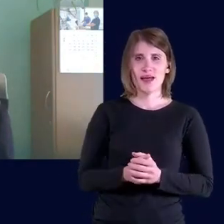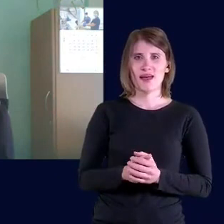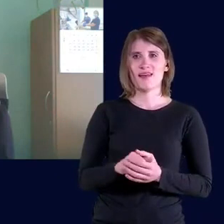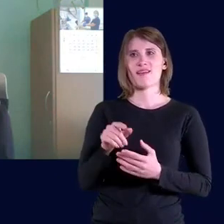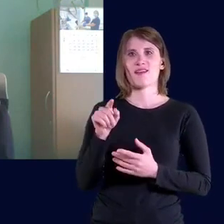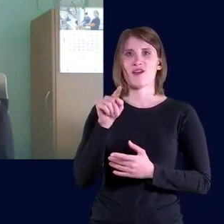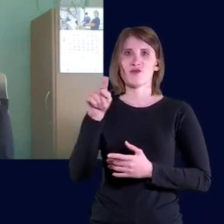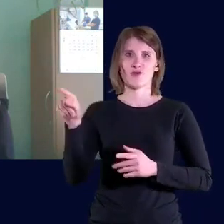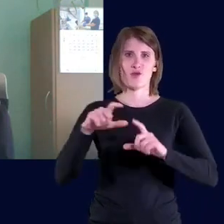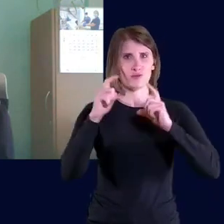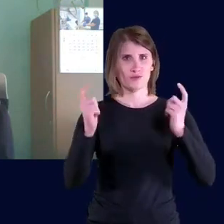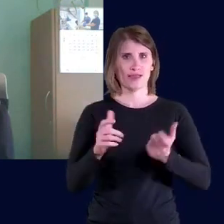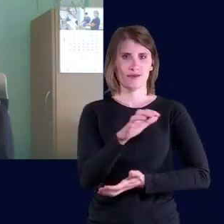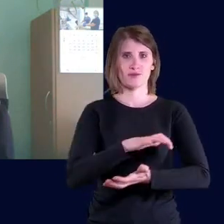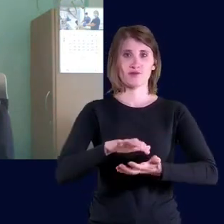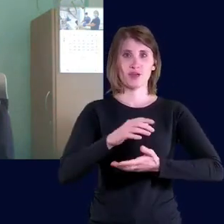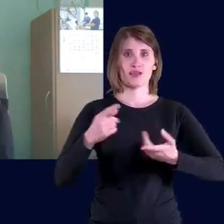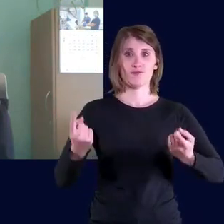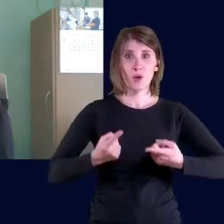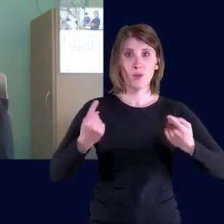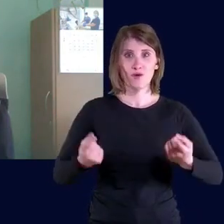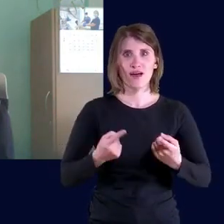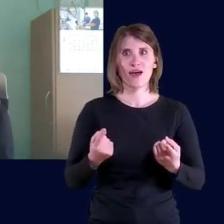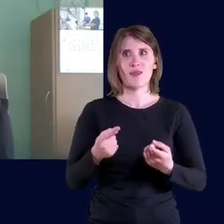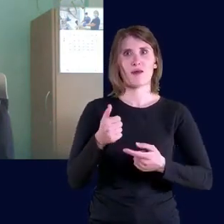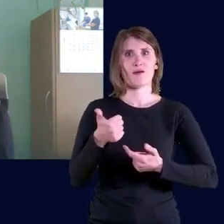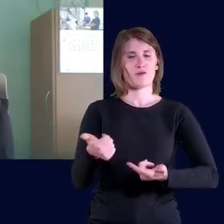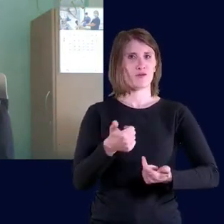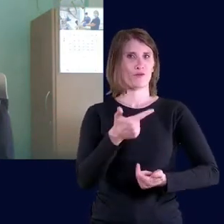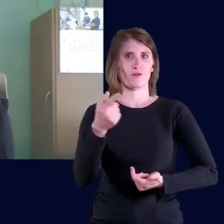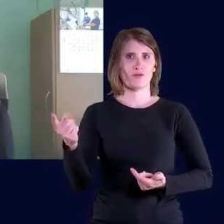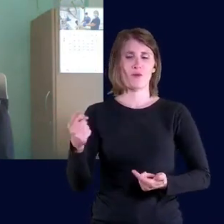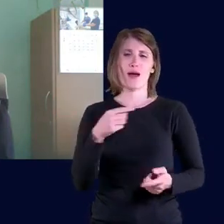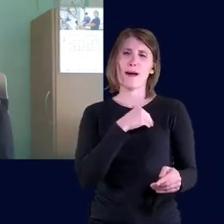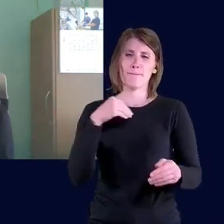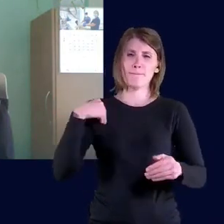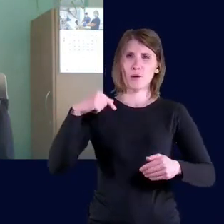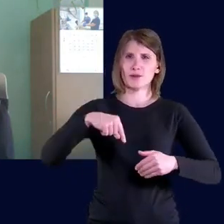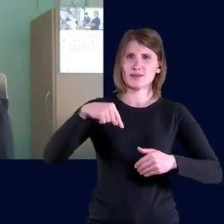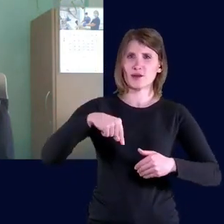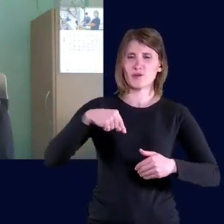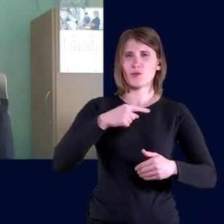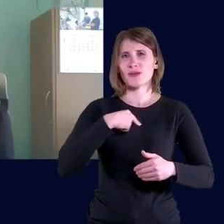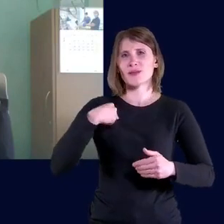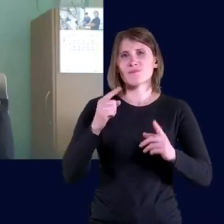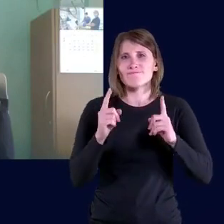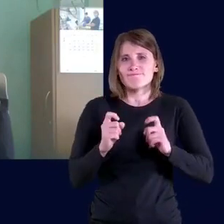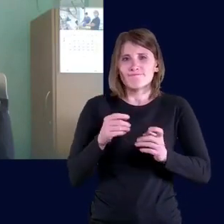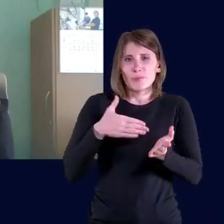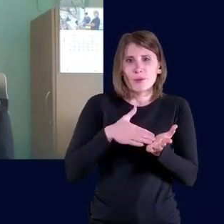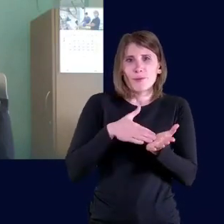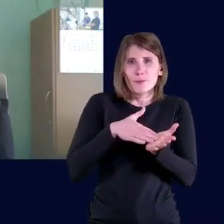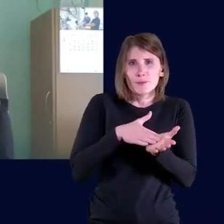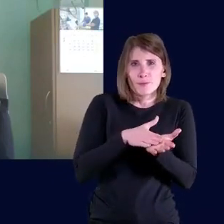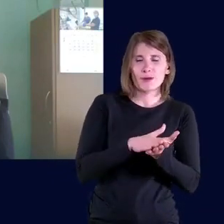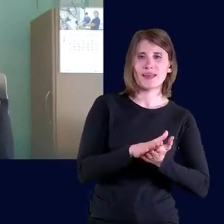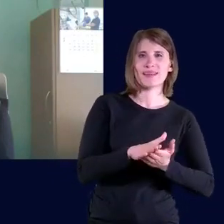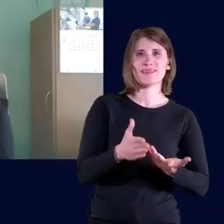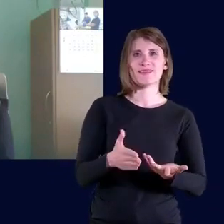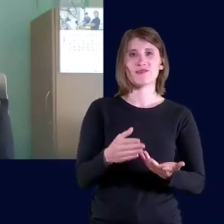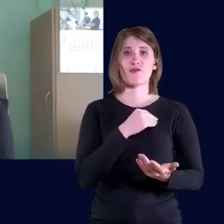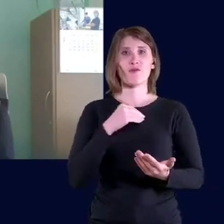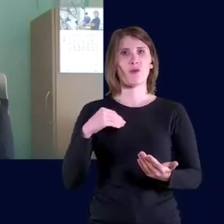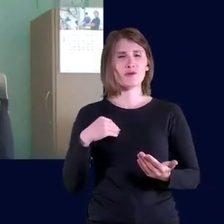promowane na całym świecie jeszcze w Polsce my jesteśmy można powiedzieć na początku tej drogi mimo że ten otwarty dostęp w